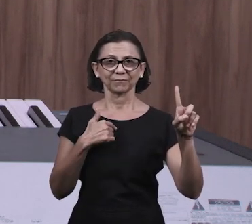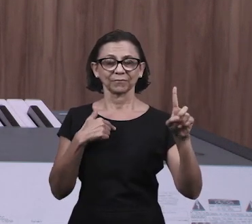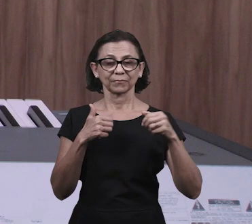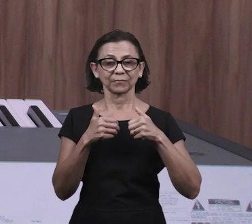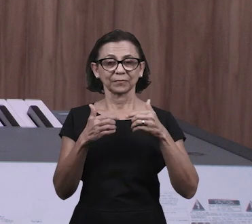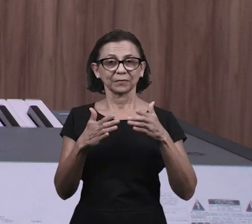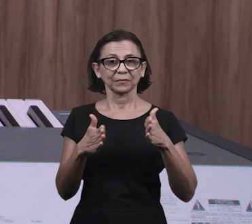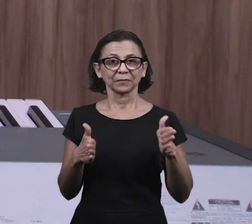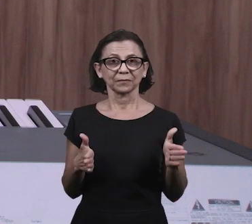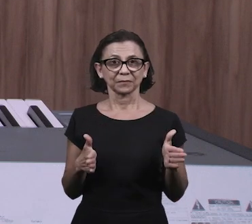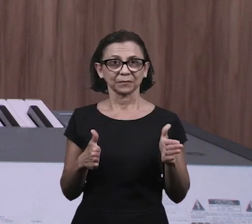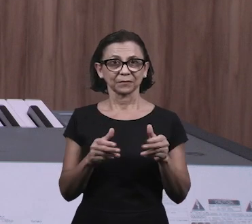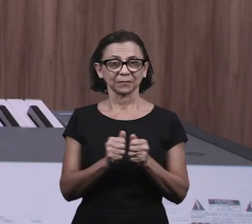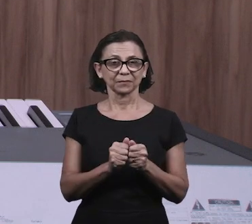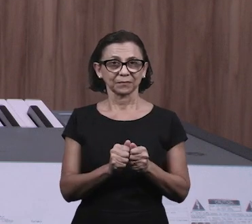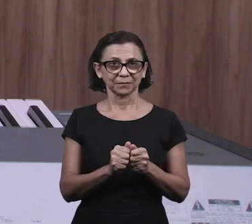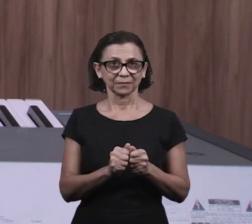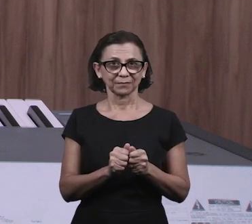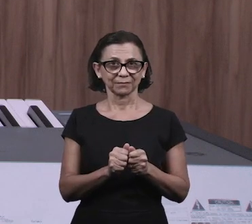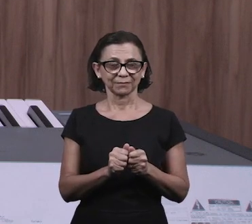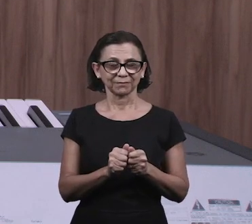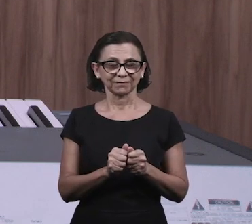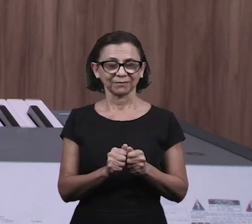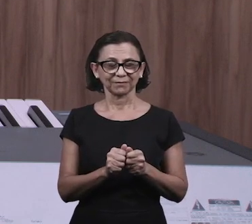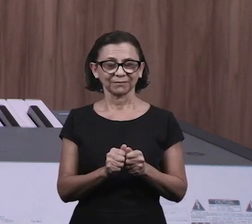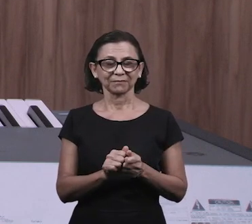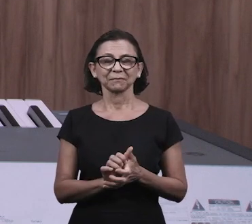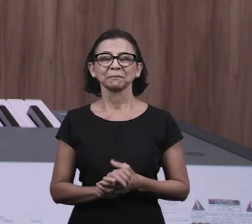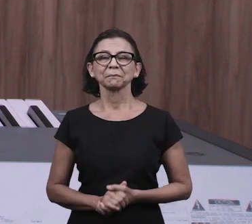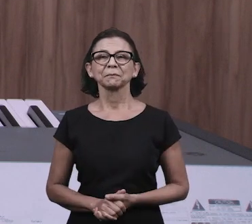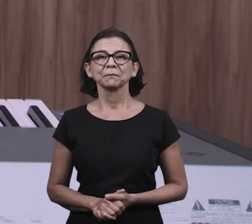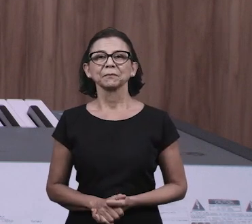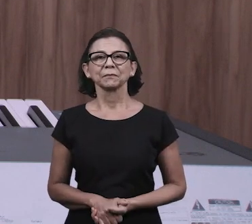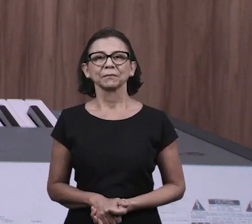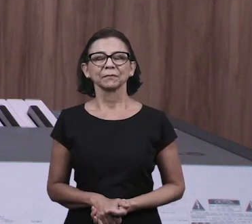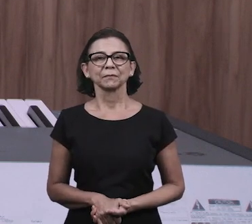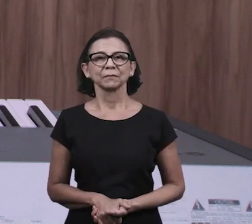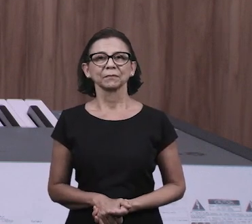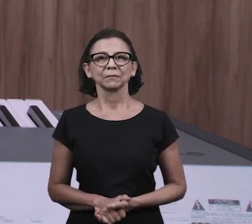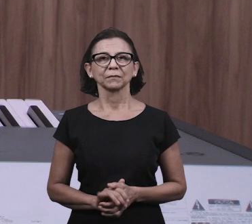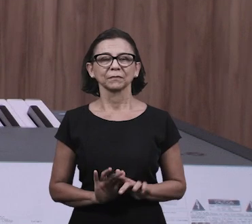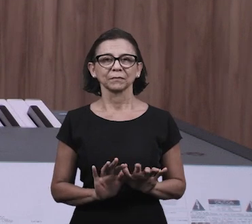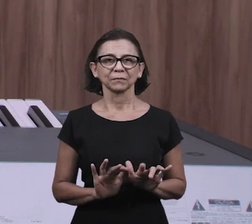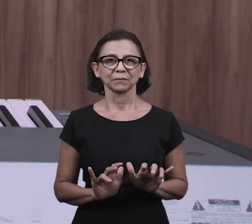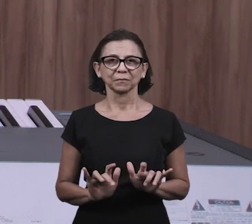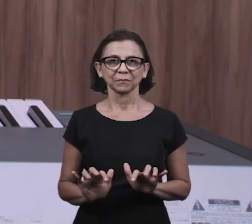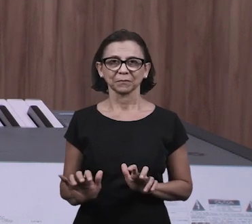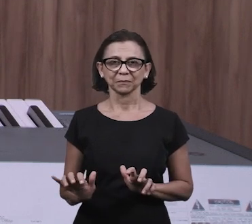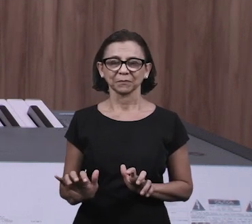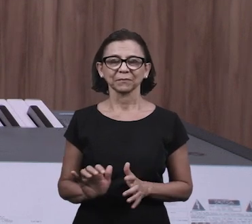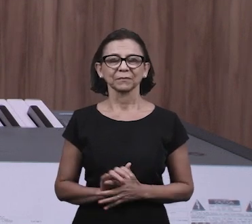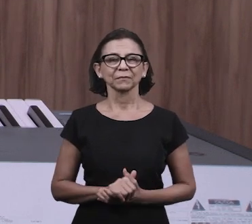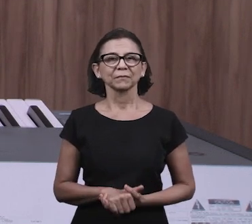Je fais l'introduction et nous allons jouer ensemble, d'accord? Allons-y.